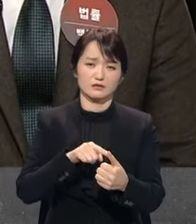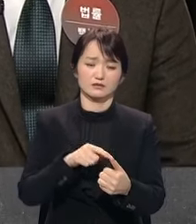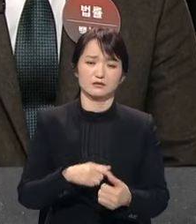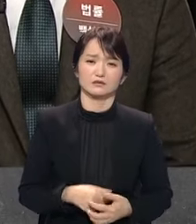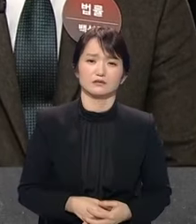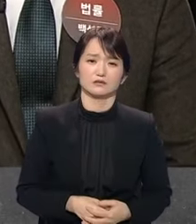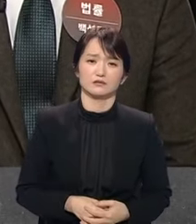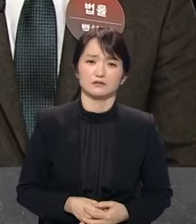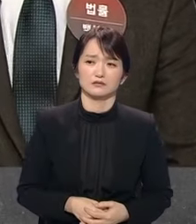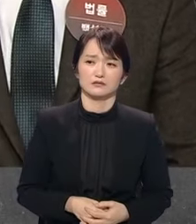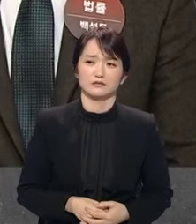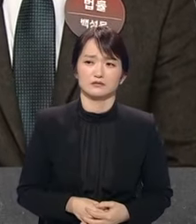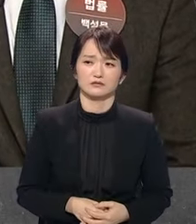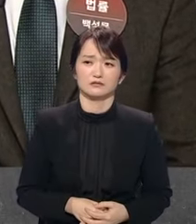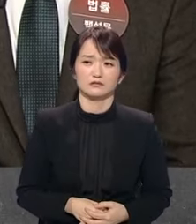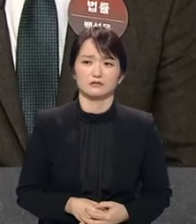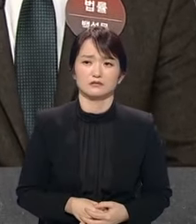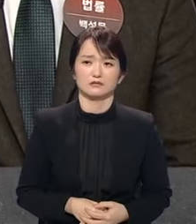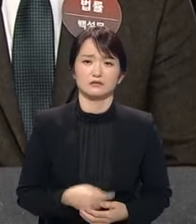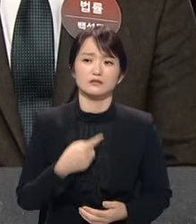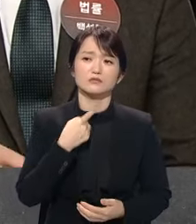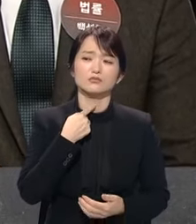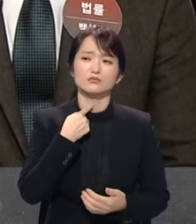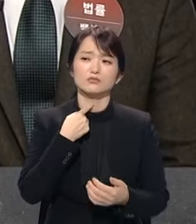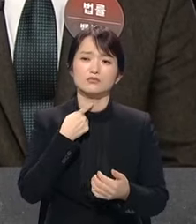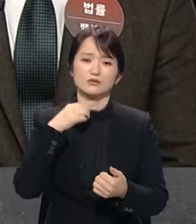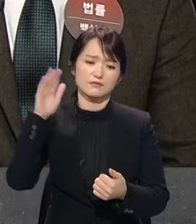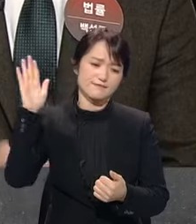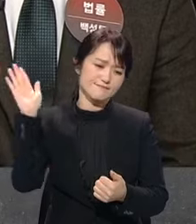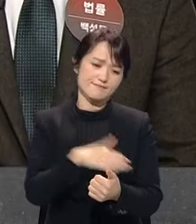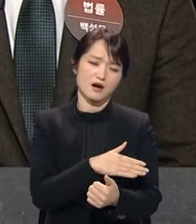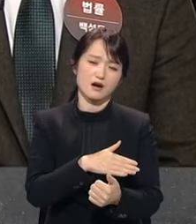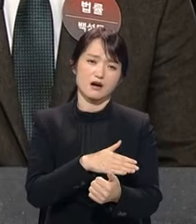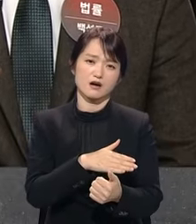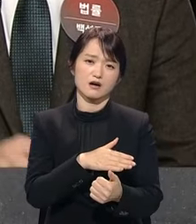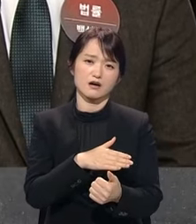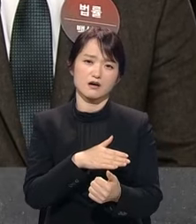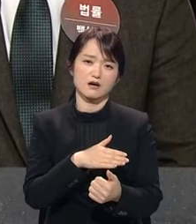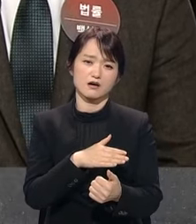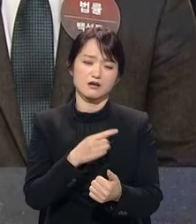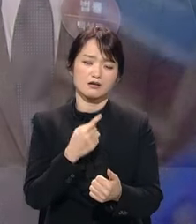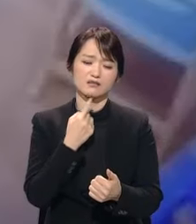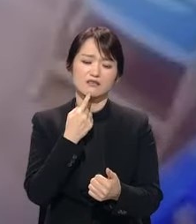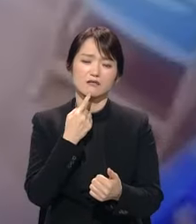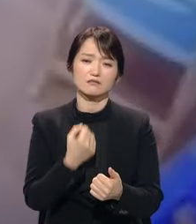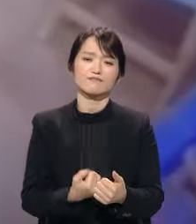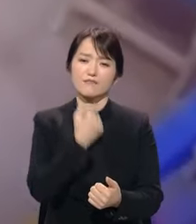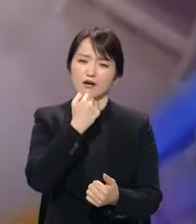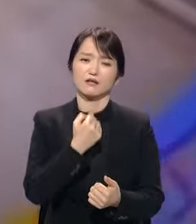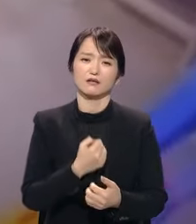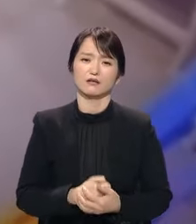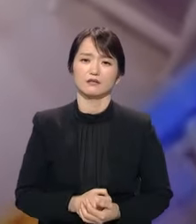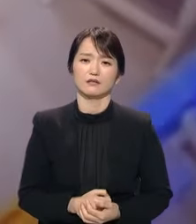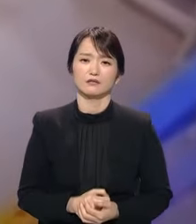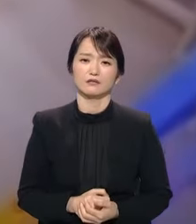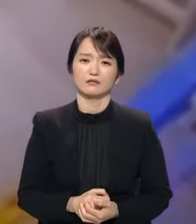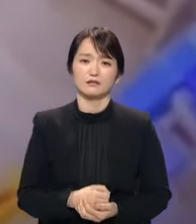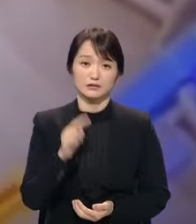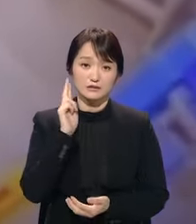하고 뭐 목을 손날로 내리치기도 하고 또 주먹으로 턱을 때리기도 하고 또 심한 날은